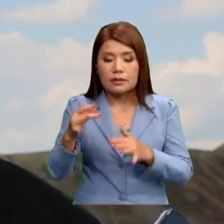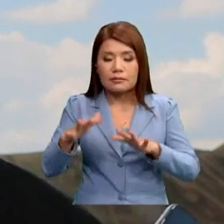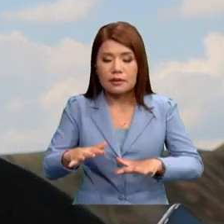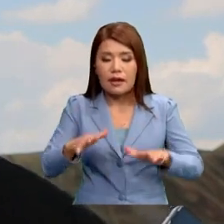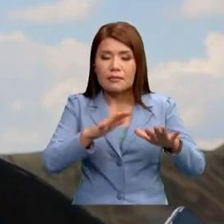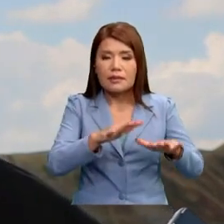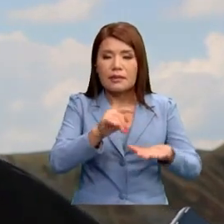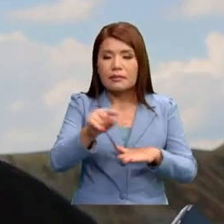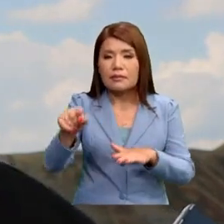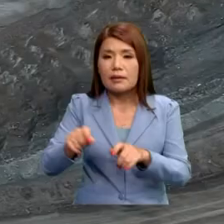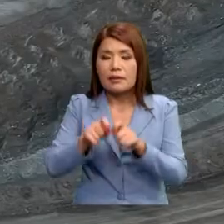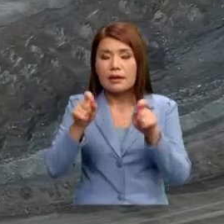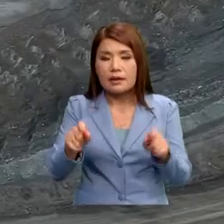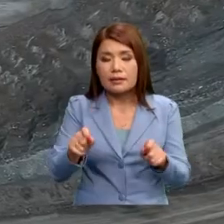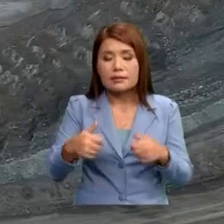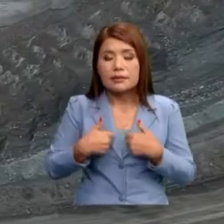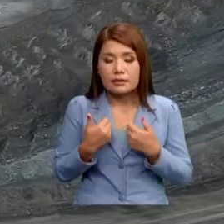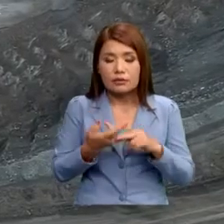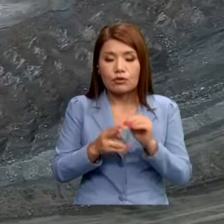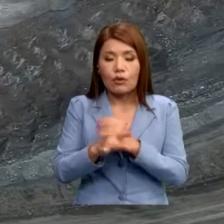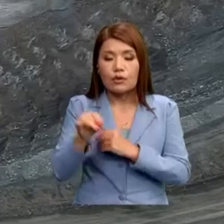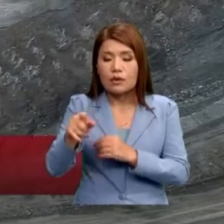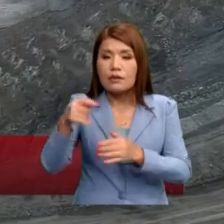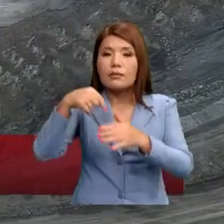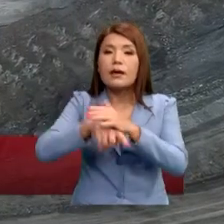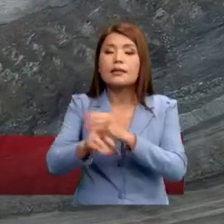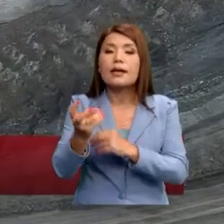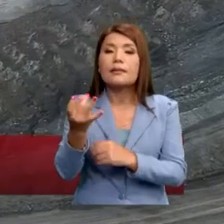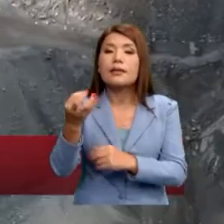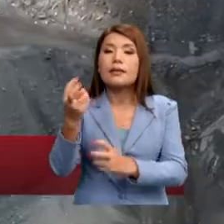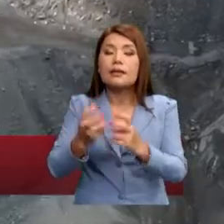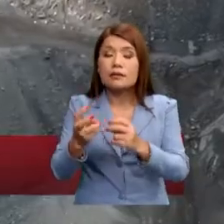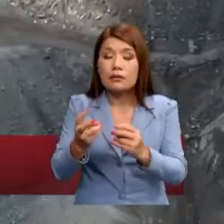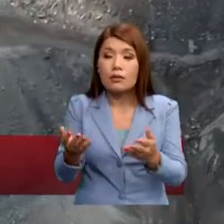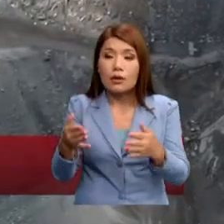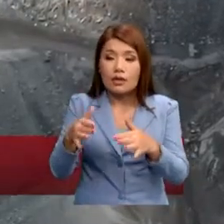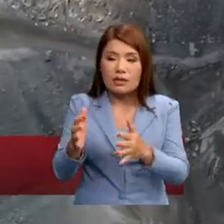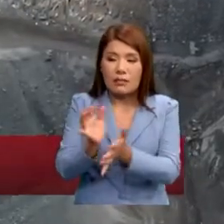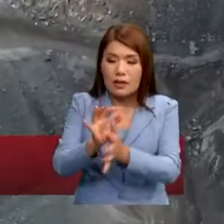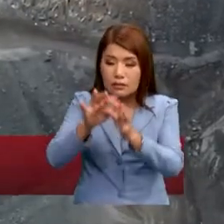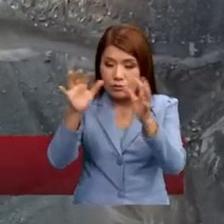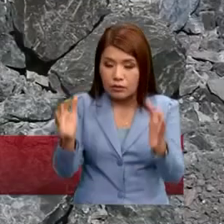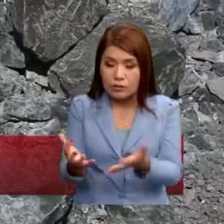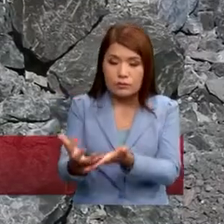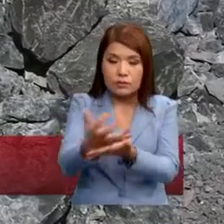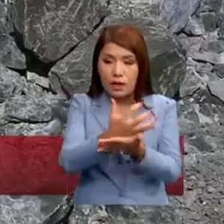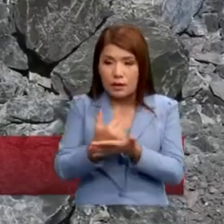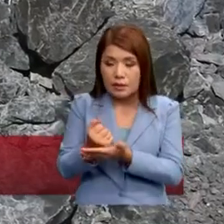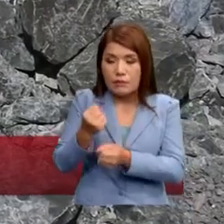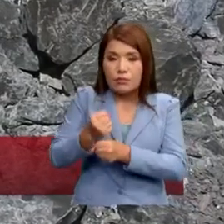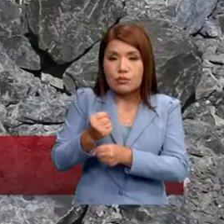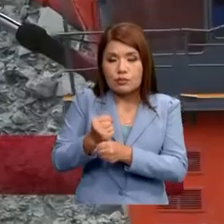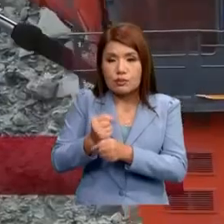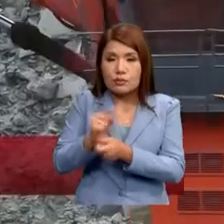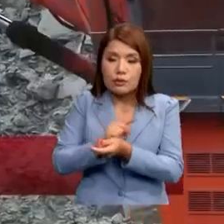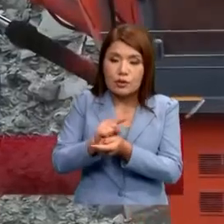всех месторождениях открытым способом. Фабрика Дөң тау-кен байыту комбинатының жиналып қалған қалдықтарын қайта өңдеу бойынша ERG-дің